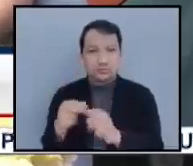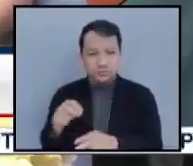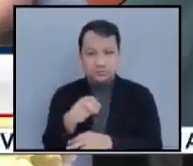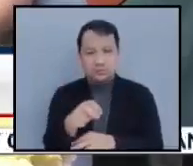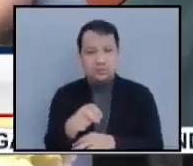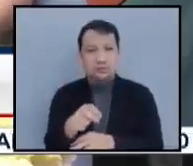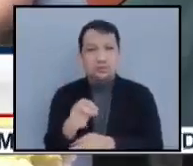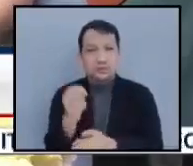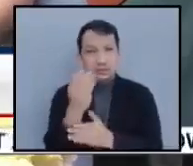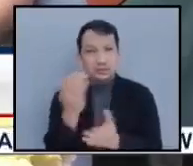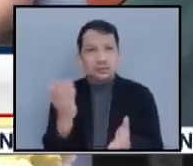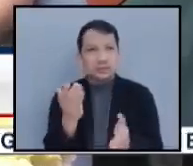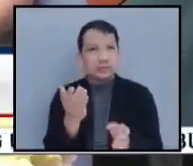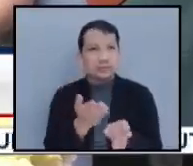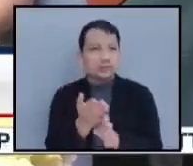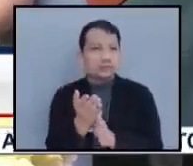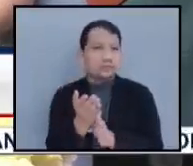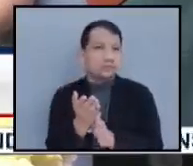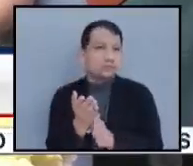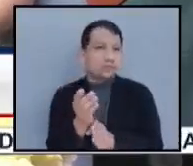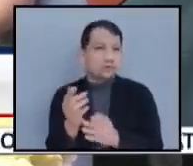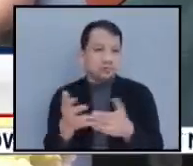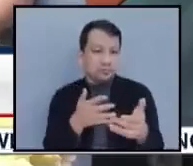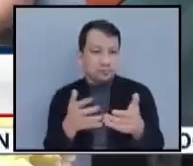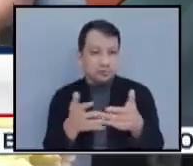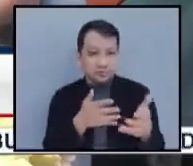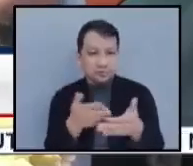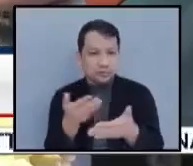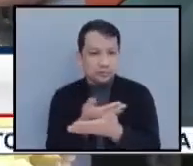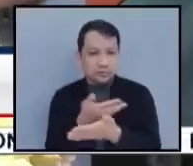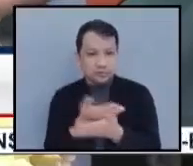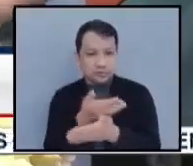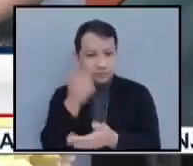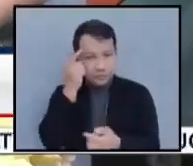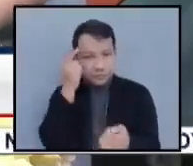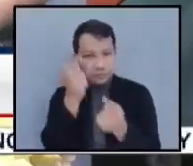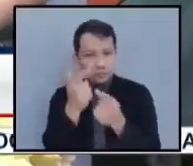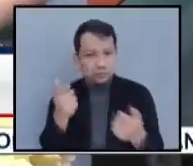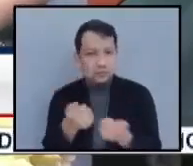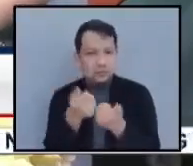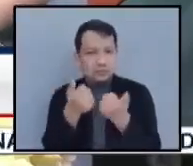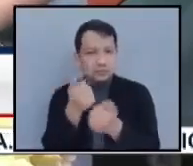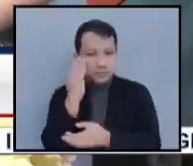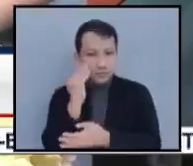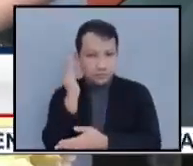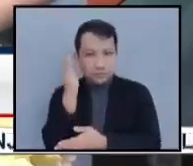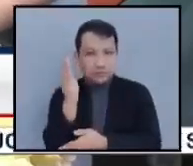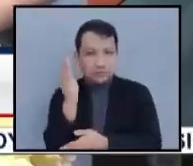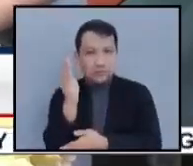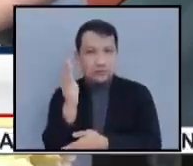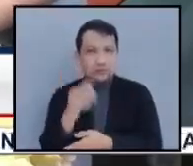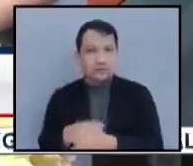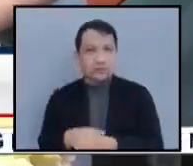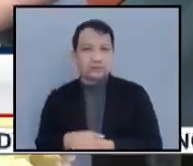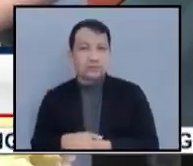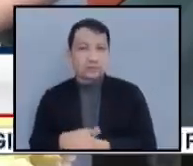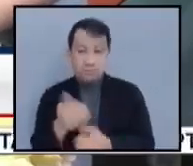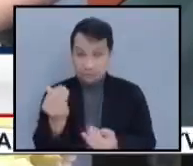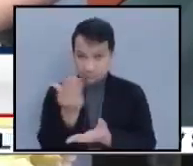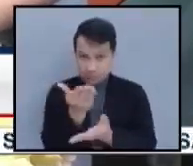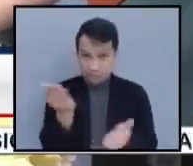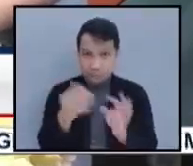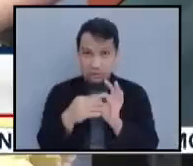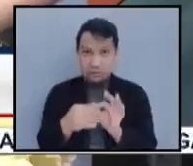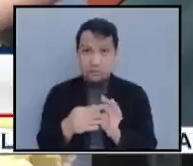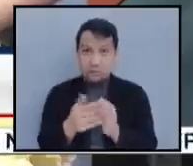a destination. Kaya naman, ano ba yung mga bagong goals and challenges na nais mo pang harapin in the future? Currently, may balak